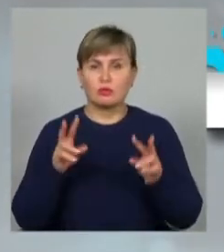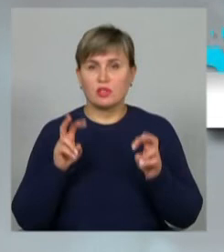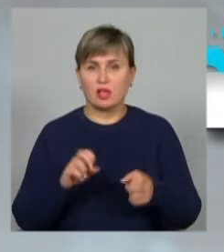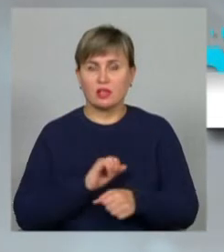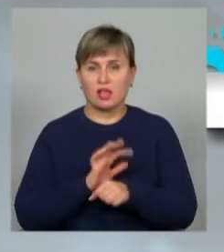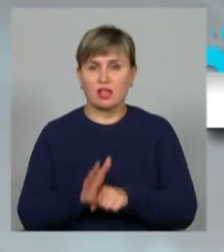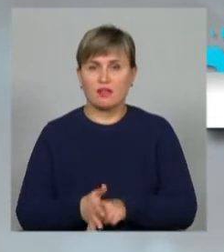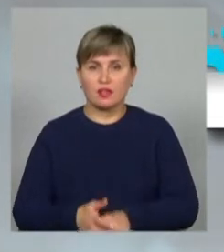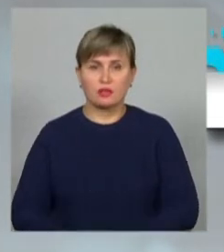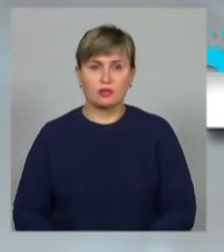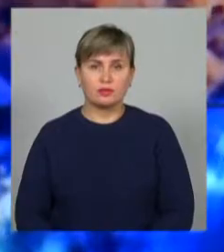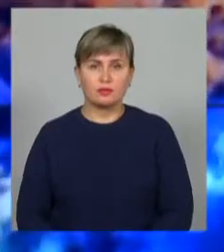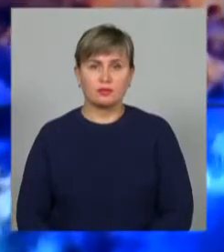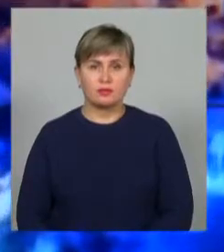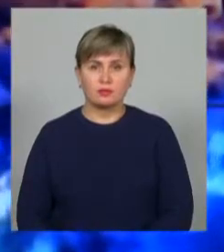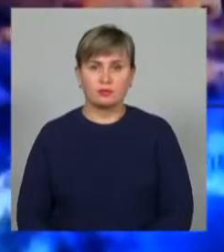коронавирус.